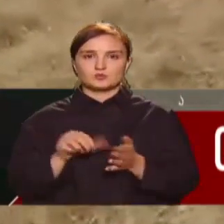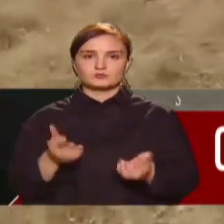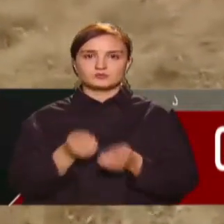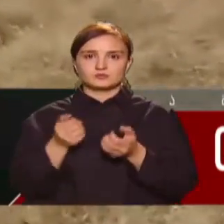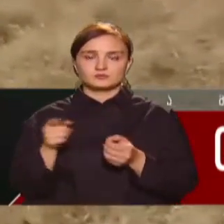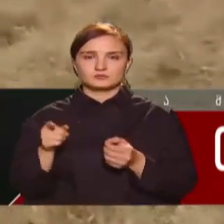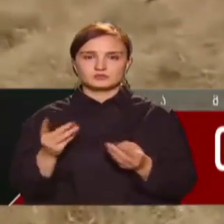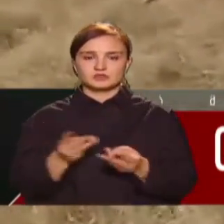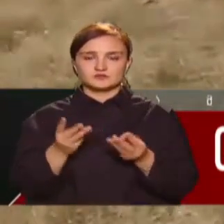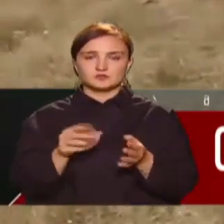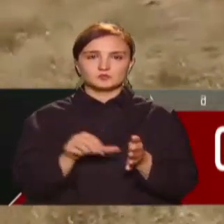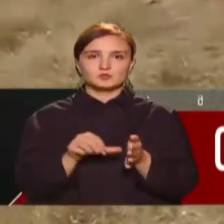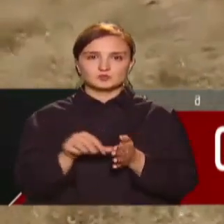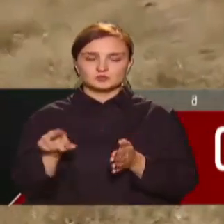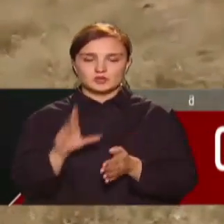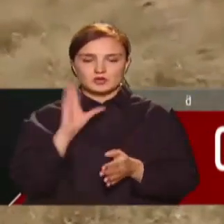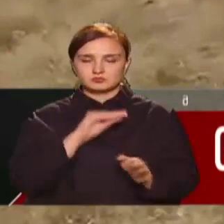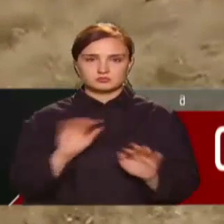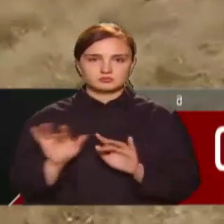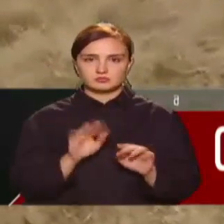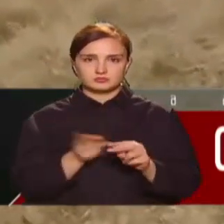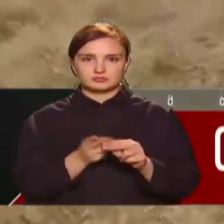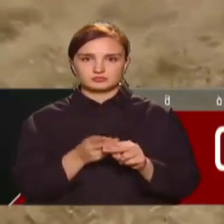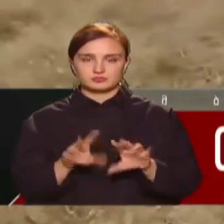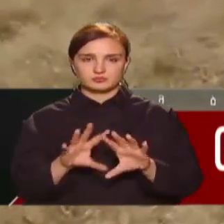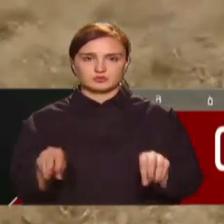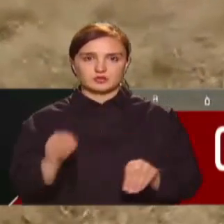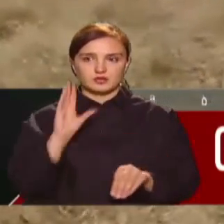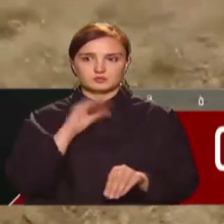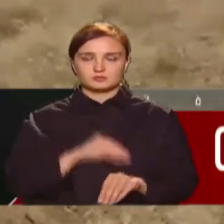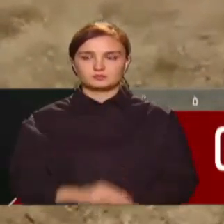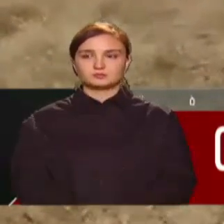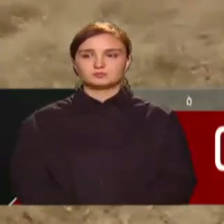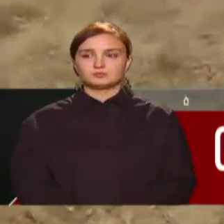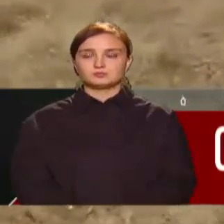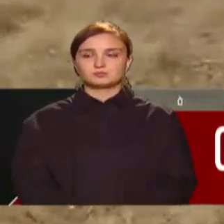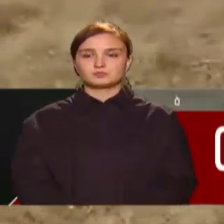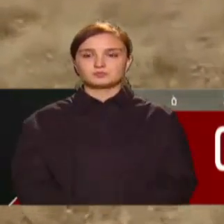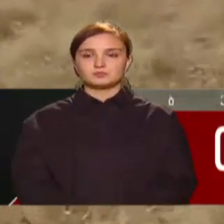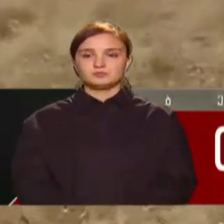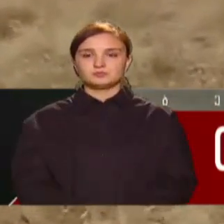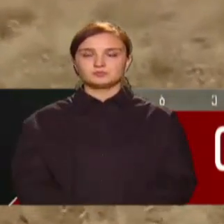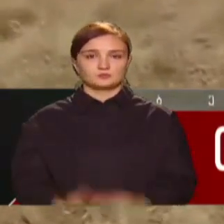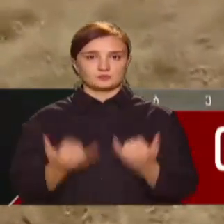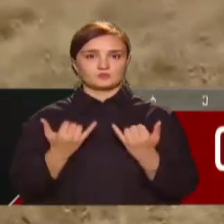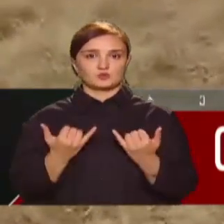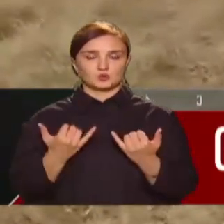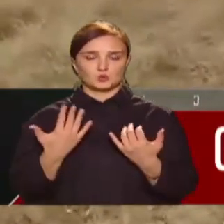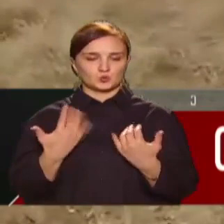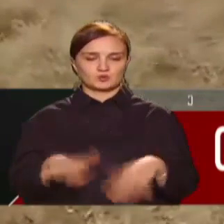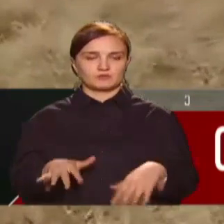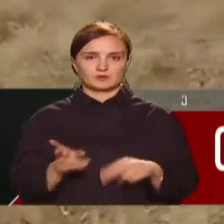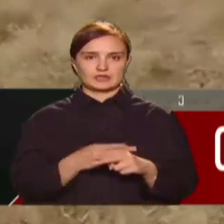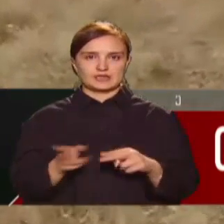samsakhurma da reinjerebma operatorilad reagireba da ekhla am drois mdgomareobit titkmis